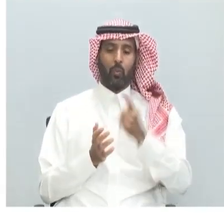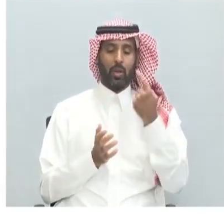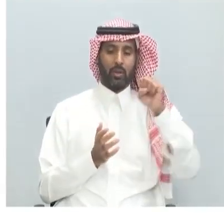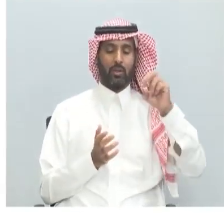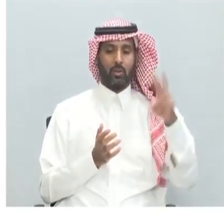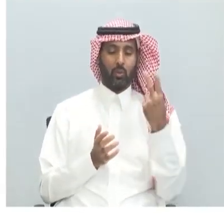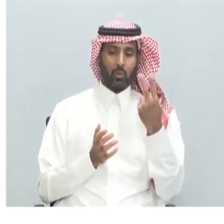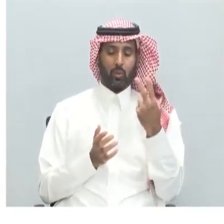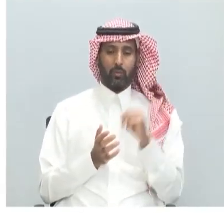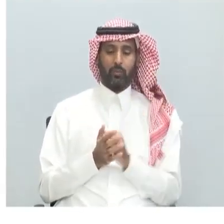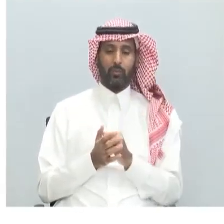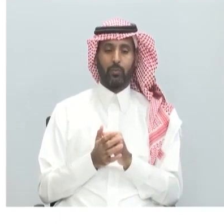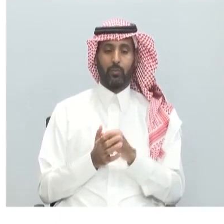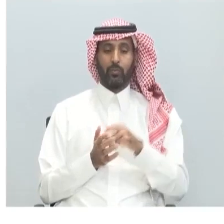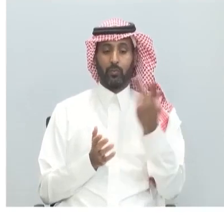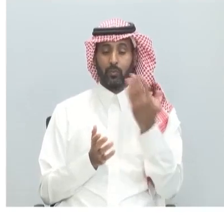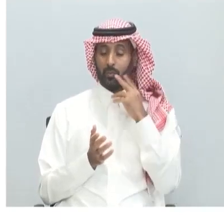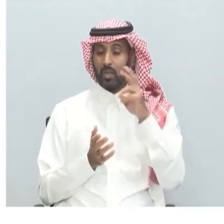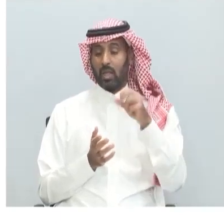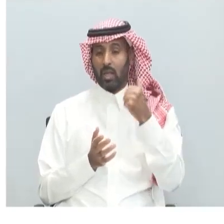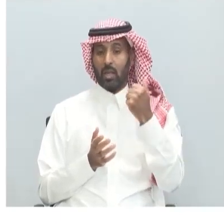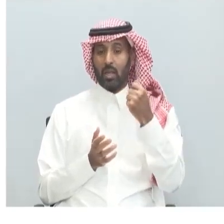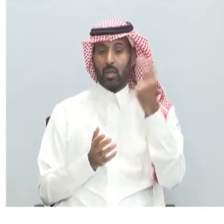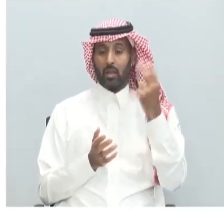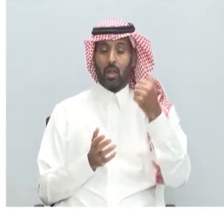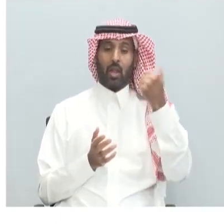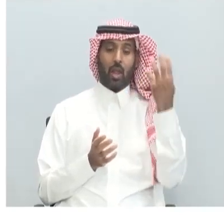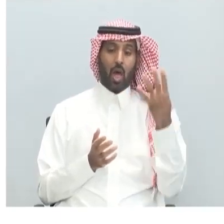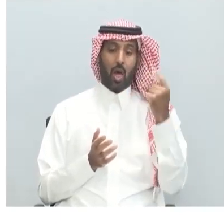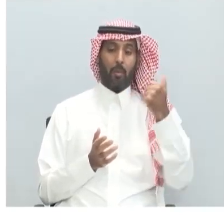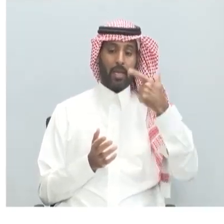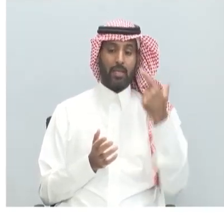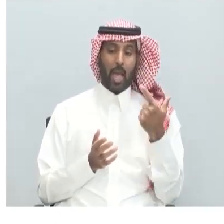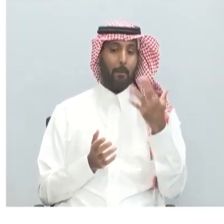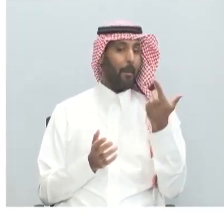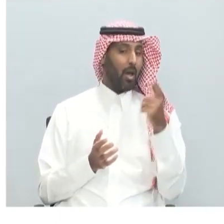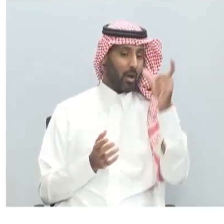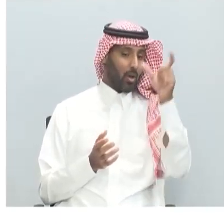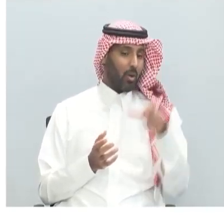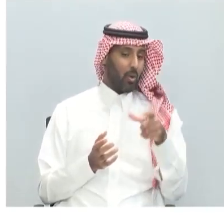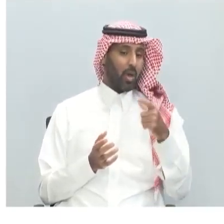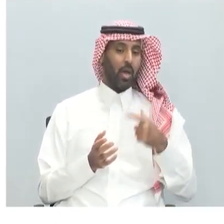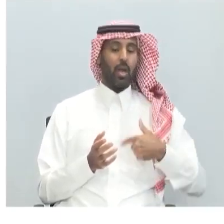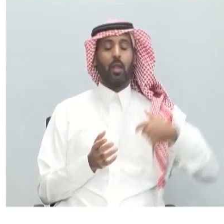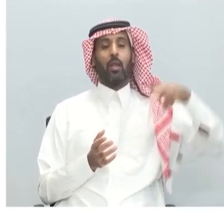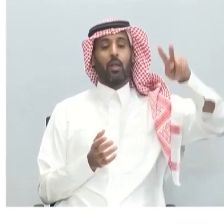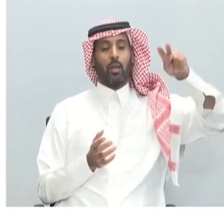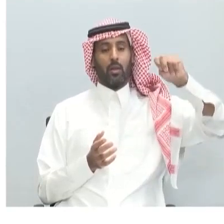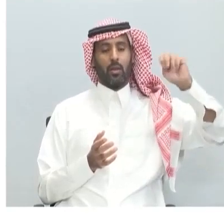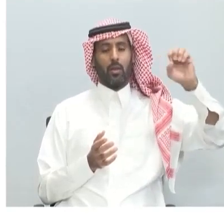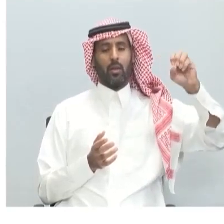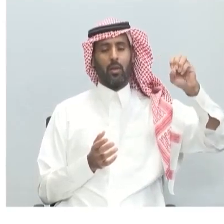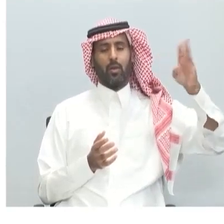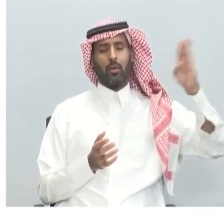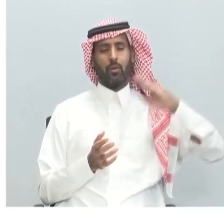اثنان اربعه سبعه ما هو هذا العنصر هو النيتروجين حسنا